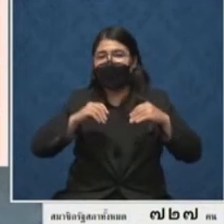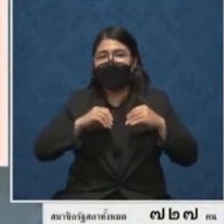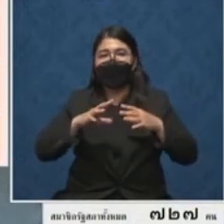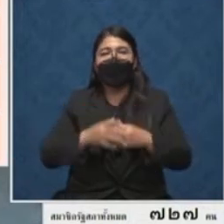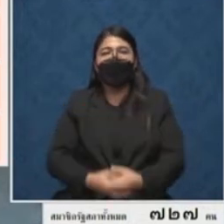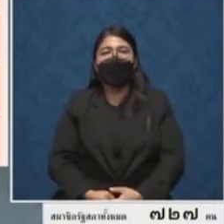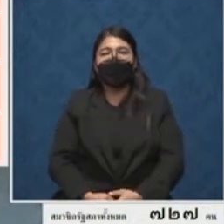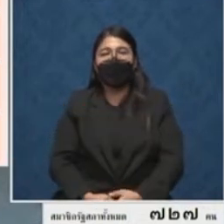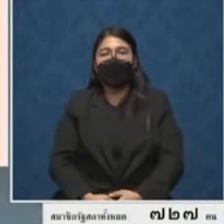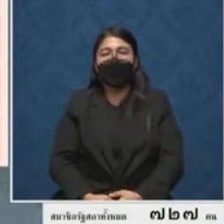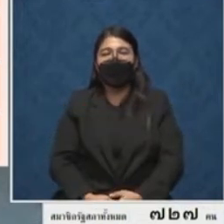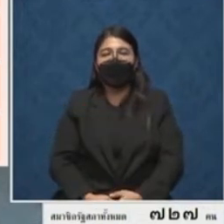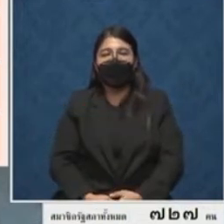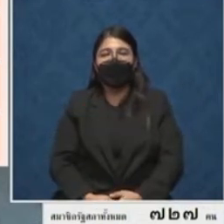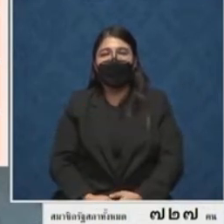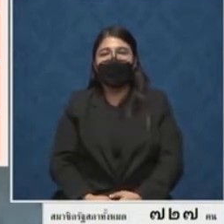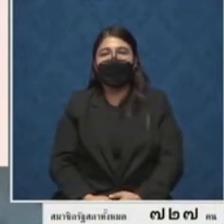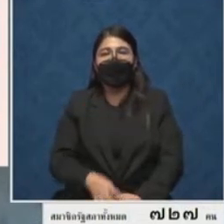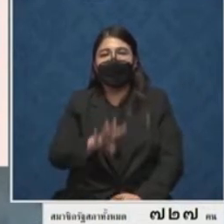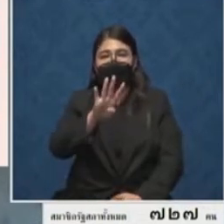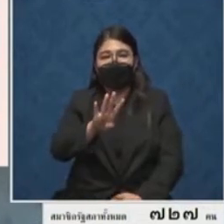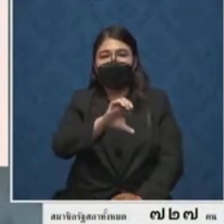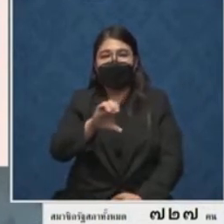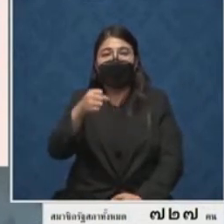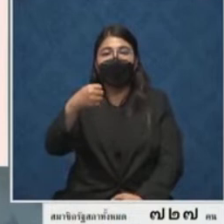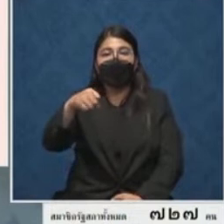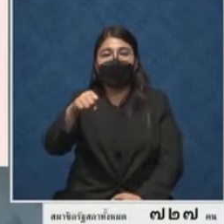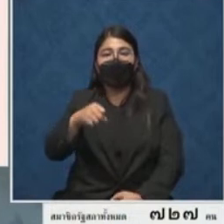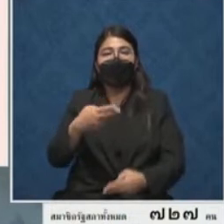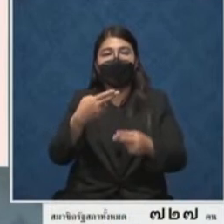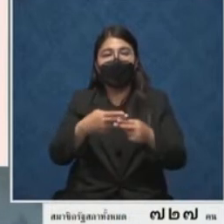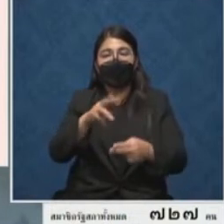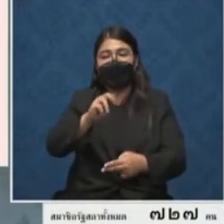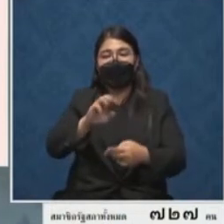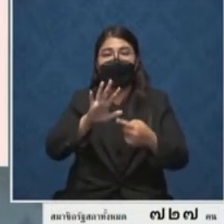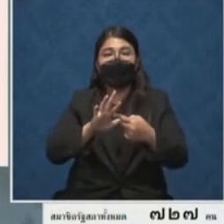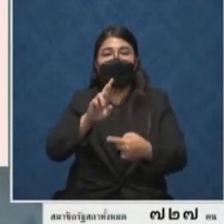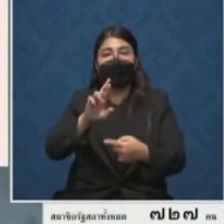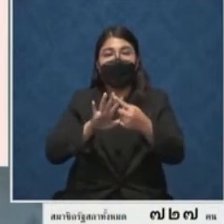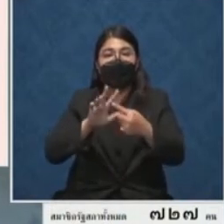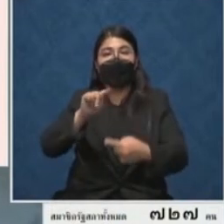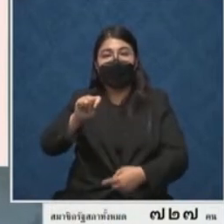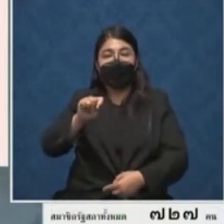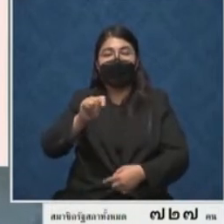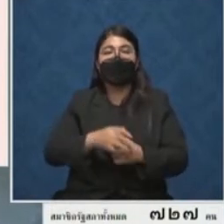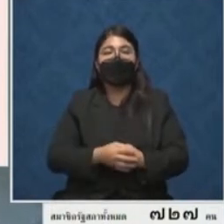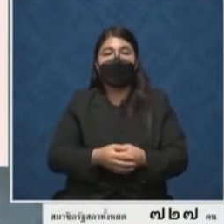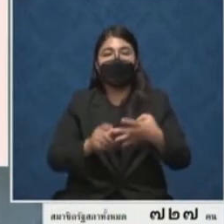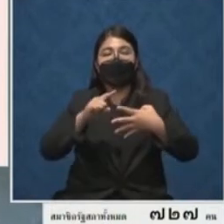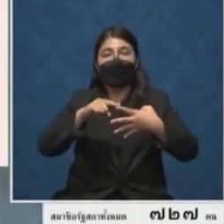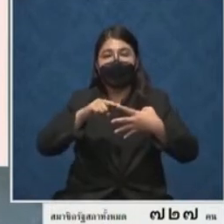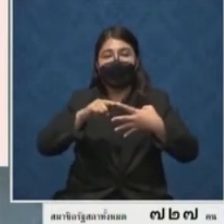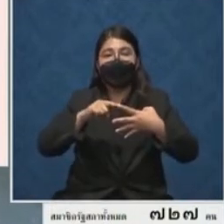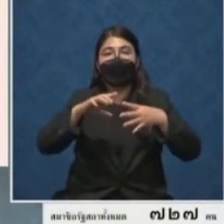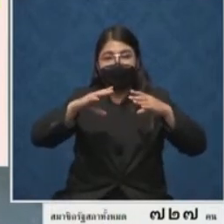410นายมารุตมัตสยวานิช 1รับหลักการ2